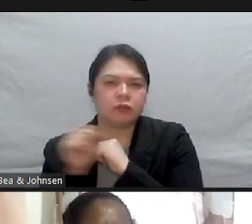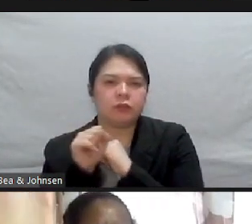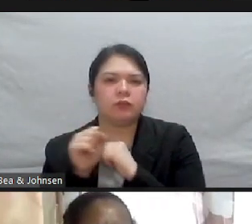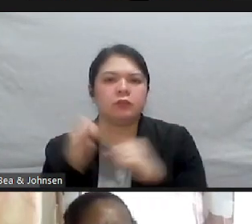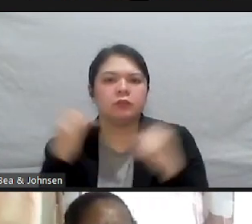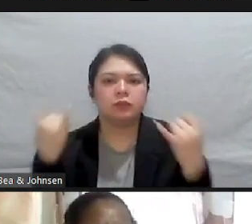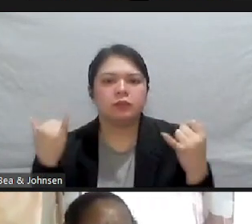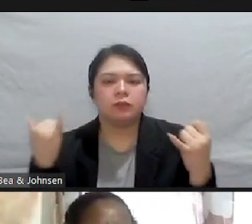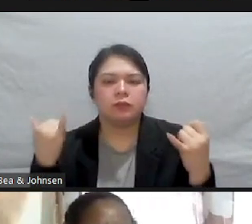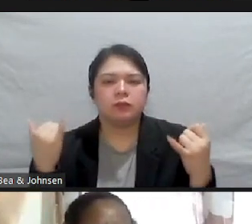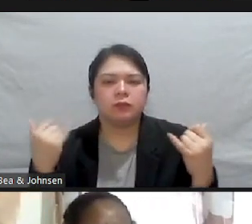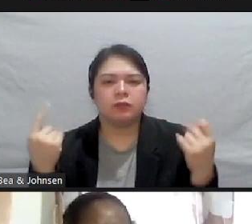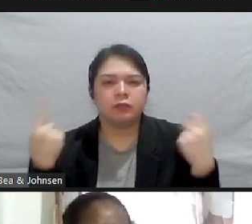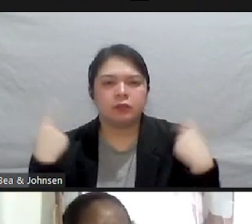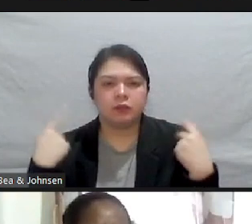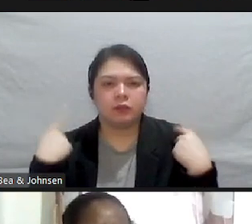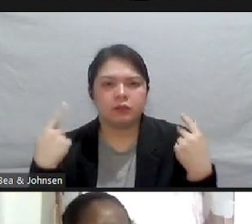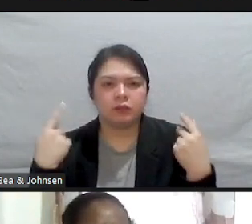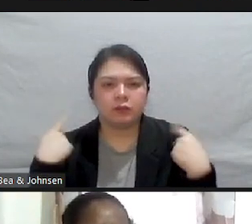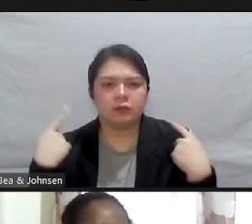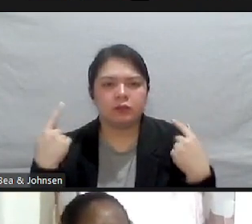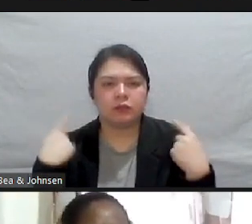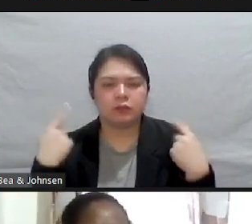yung sa larangan ng